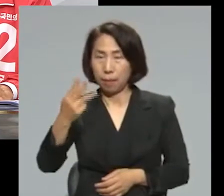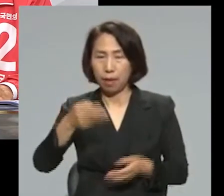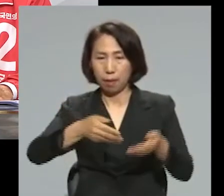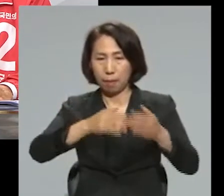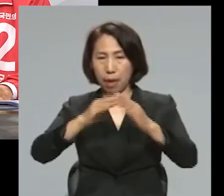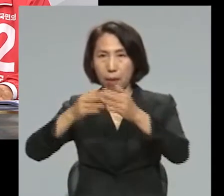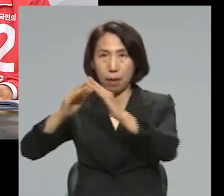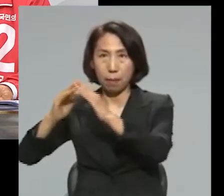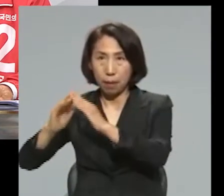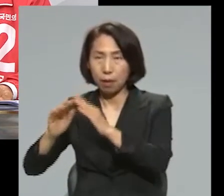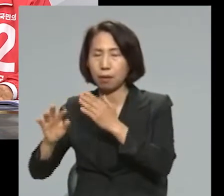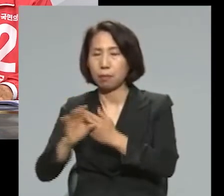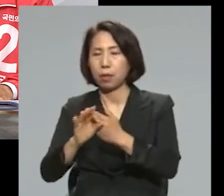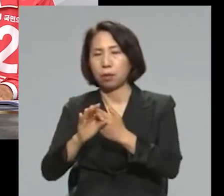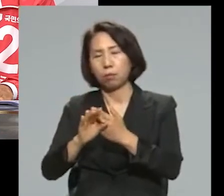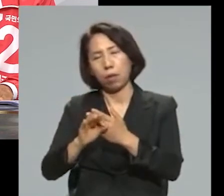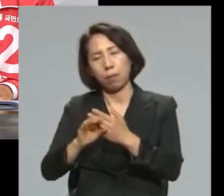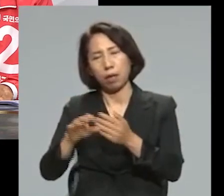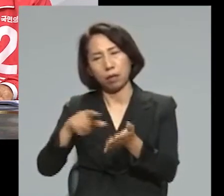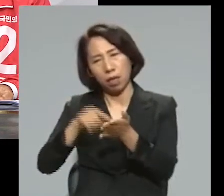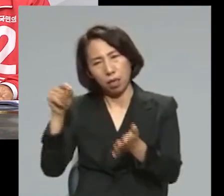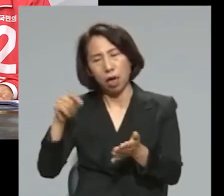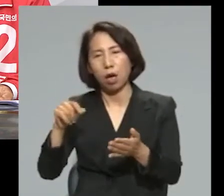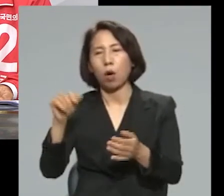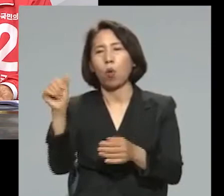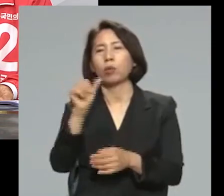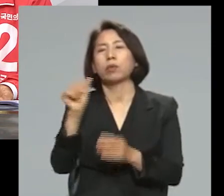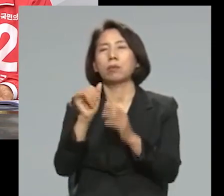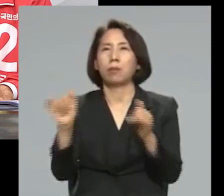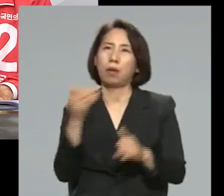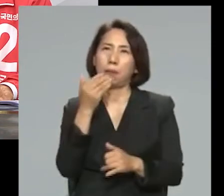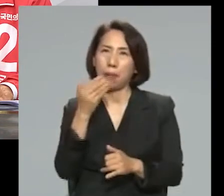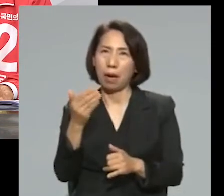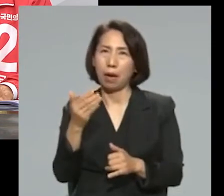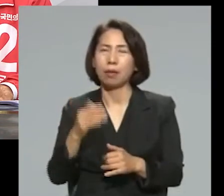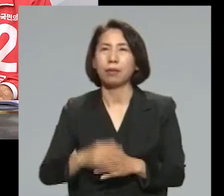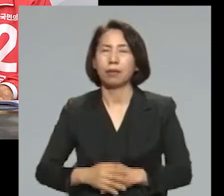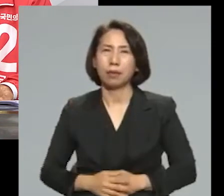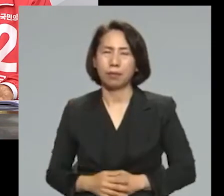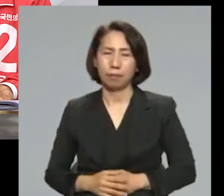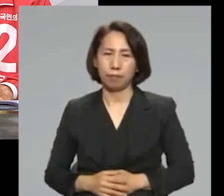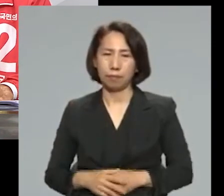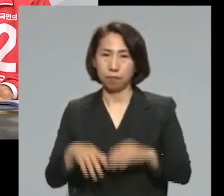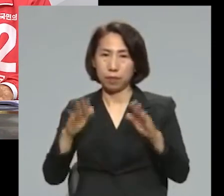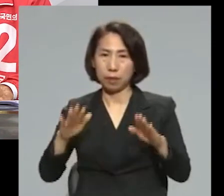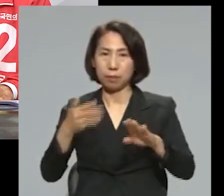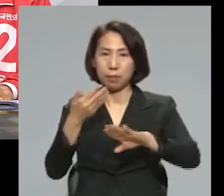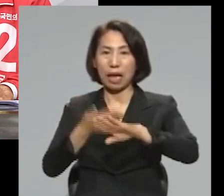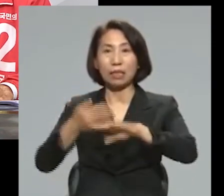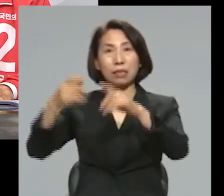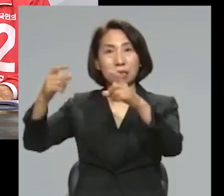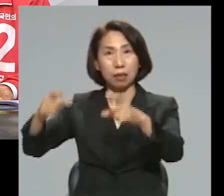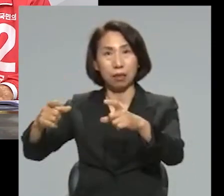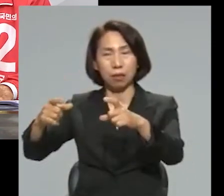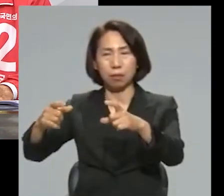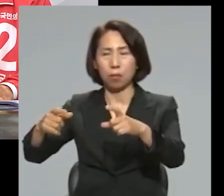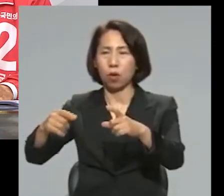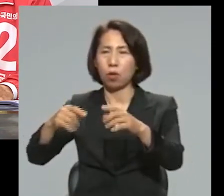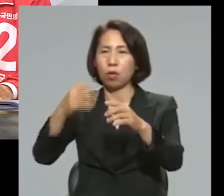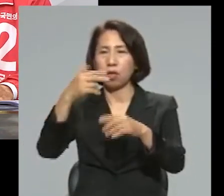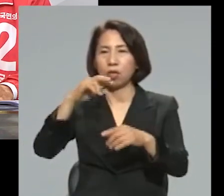50% 입주민을 계산을 하면 한 5천 명이 됩니다. 현재 타 지역은